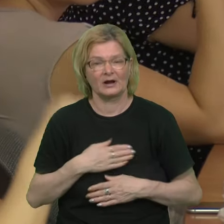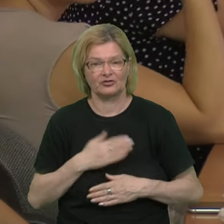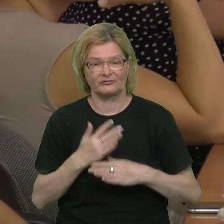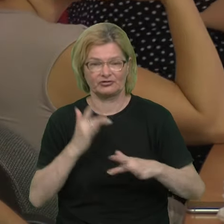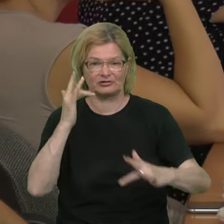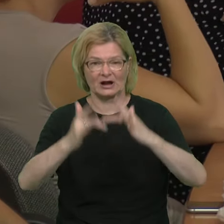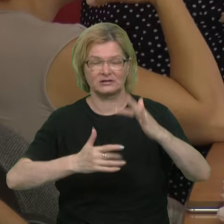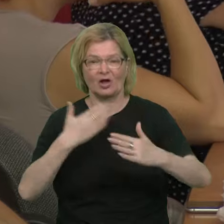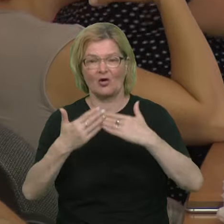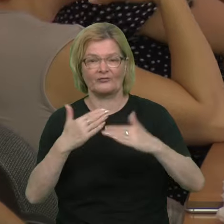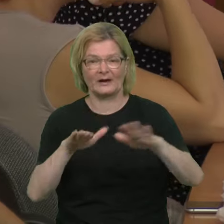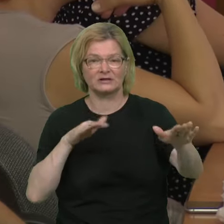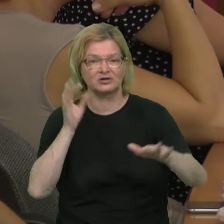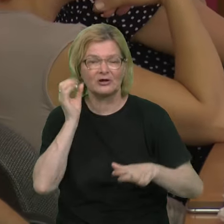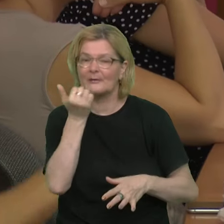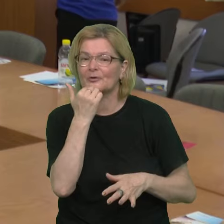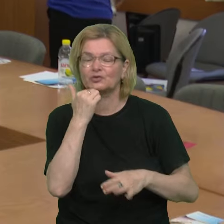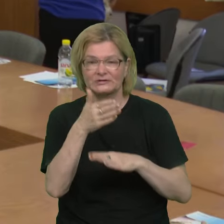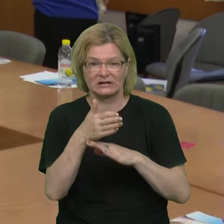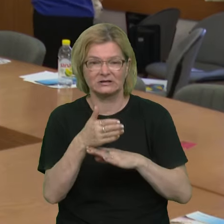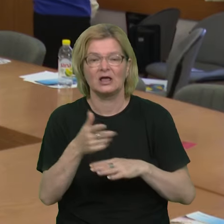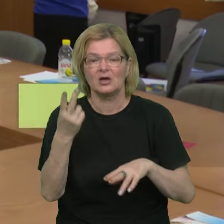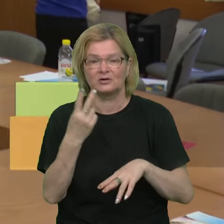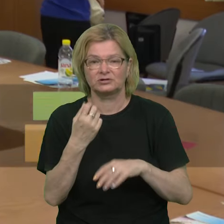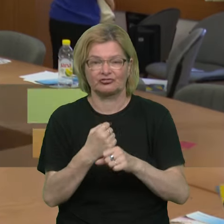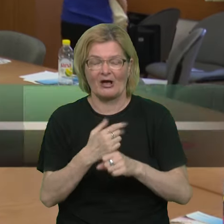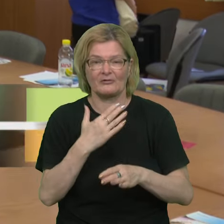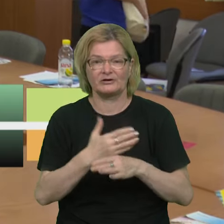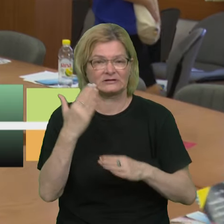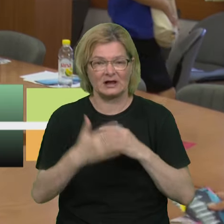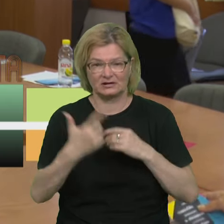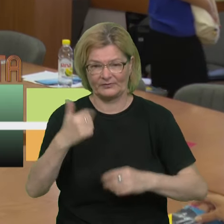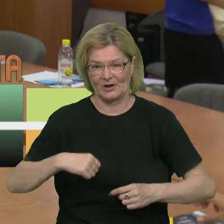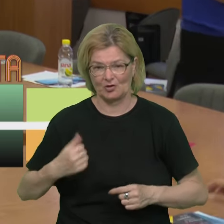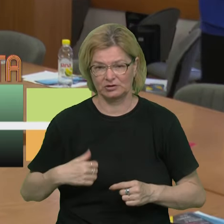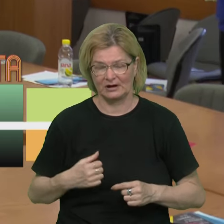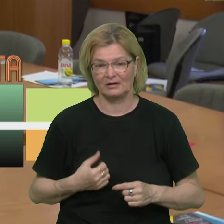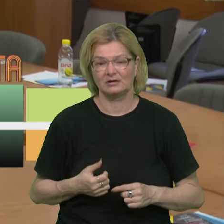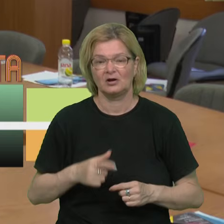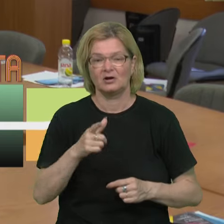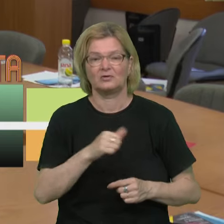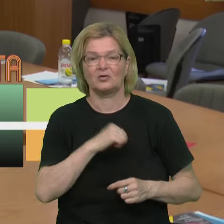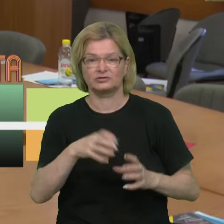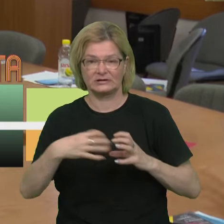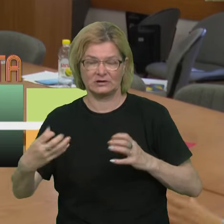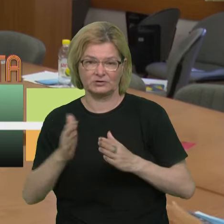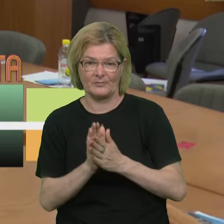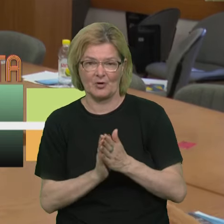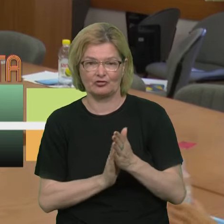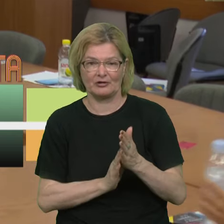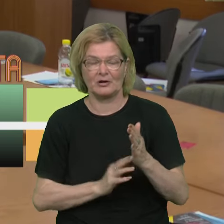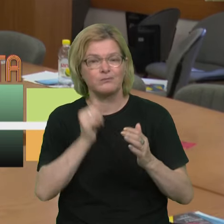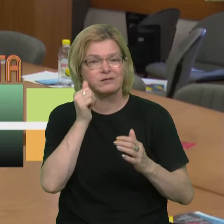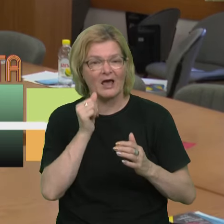je naša već tradicionalna konferencija za žene poduzetnice. Održavamo ih već zadnjih dvije godine. Ovogodišnji ciklus